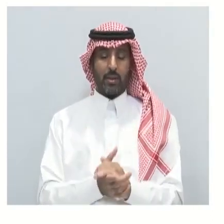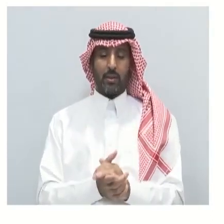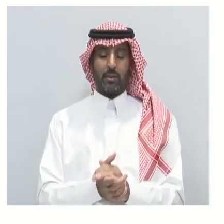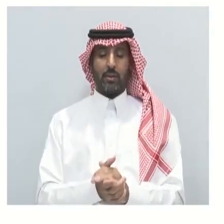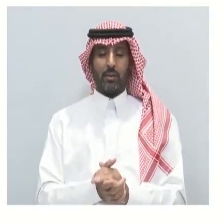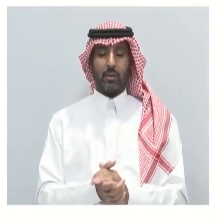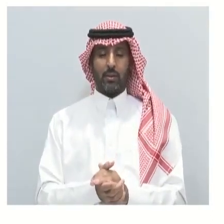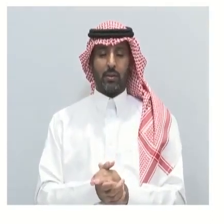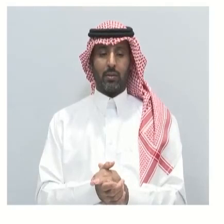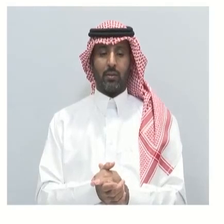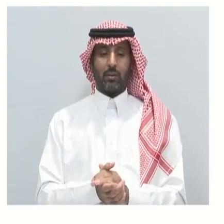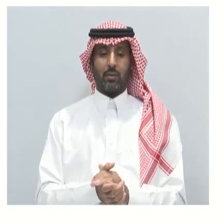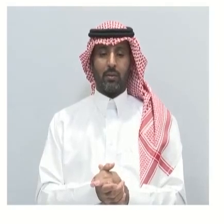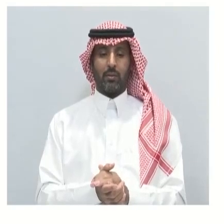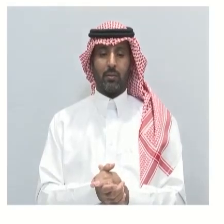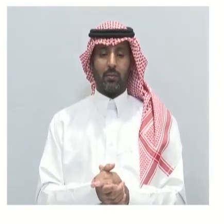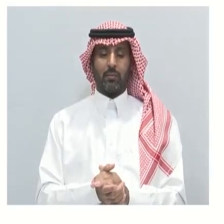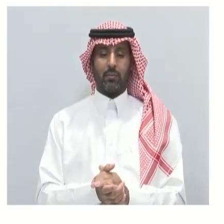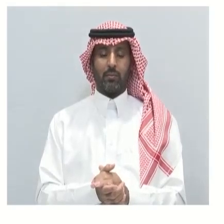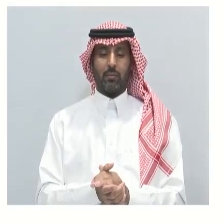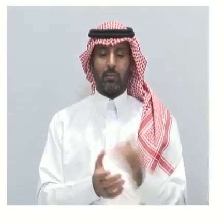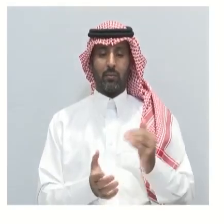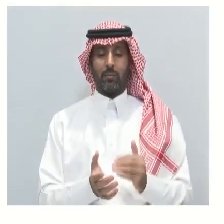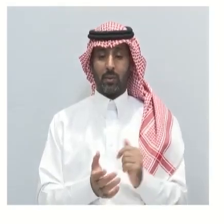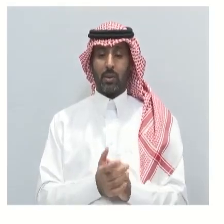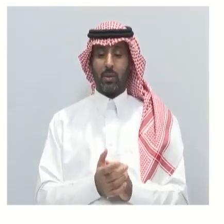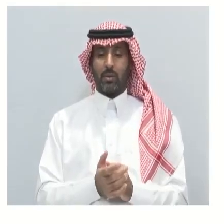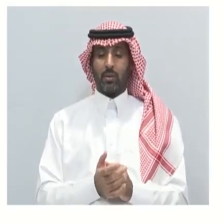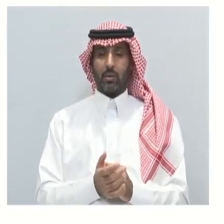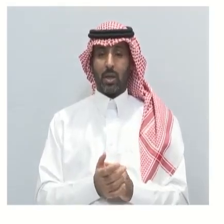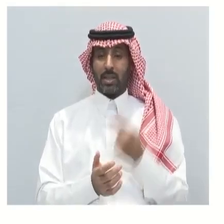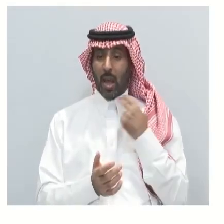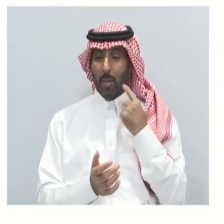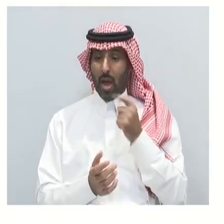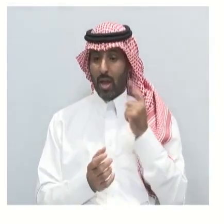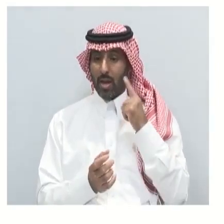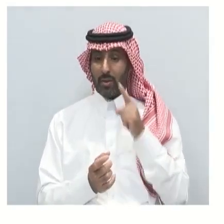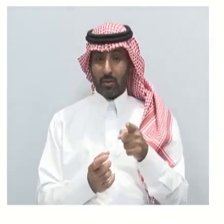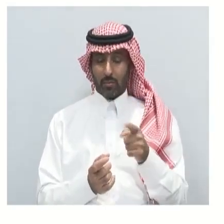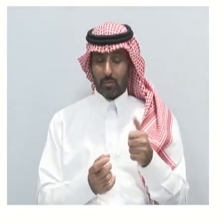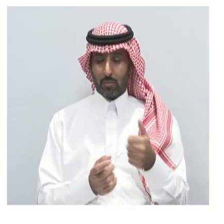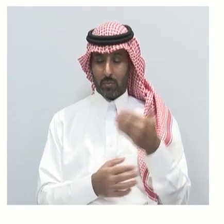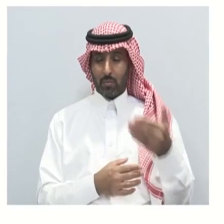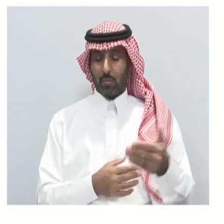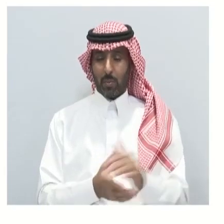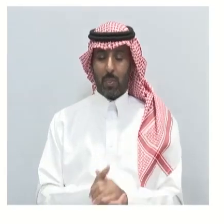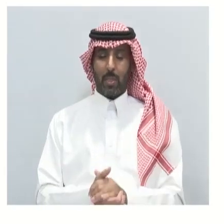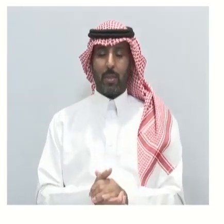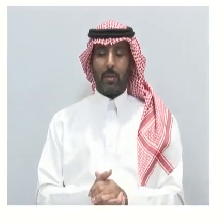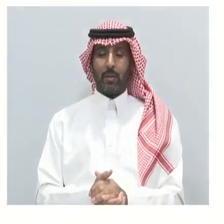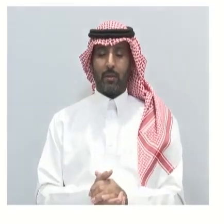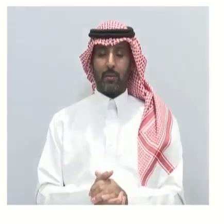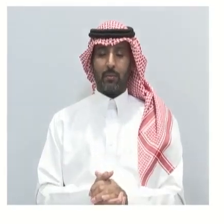الباحث في بحثه وارجاعها الى اصحابها توخ للامانه العلميه واعترافا بجهد الاخرين وحقوقهم